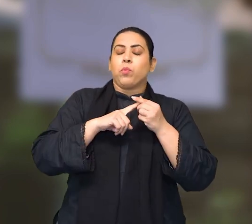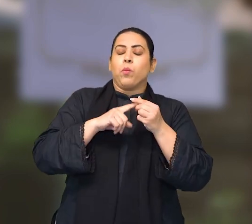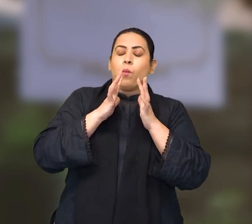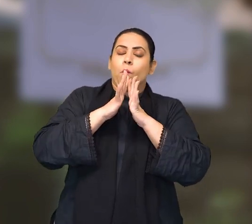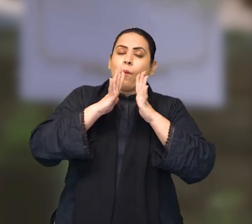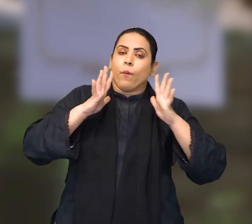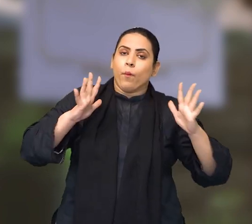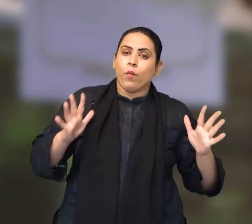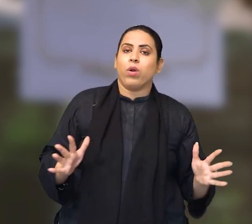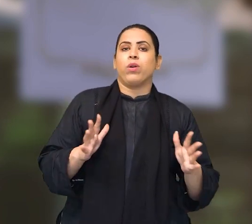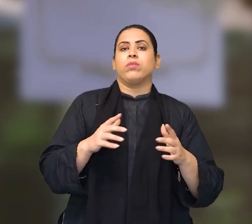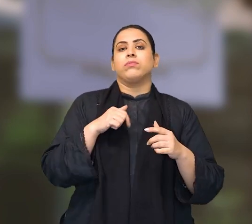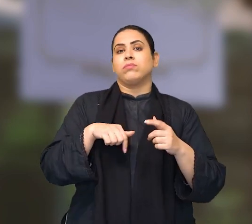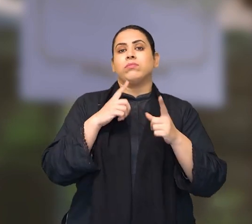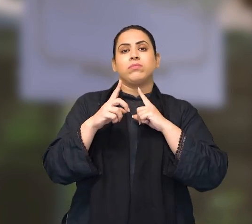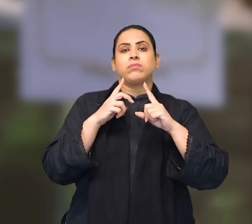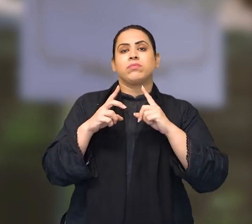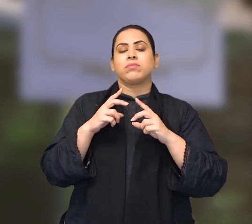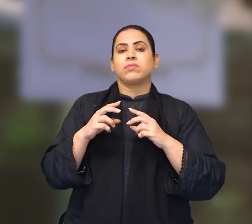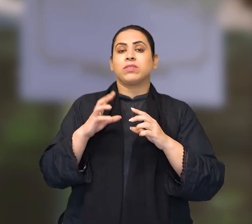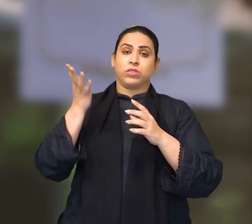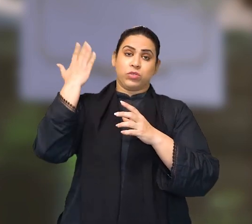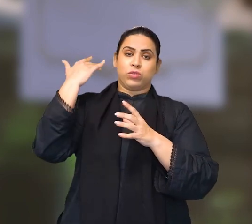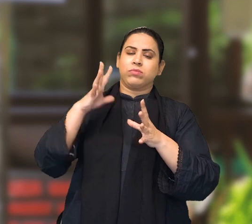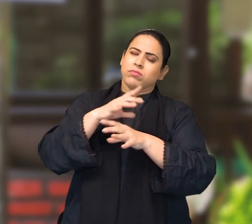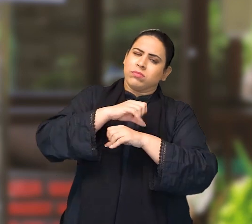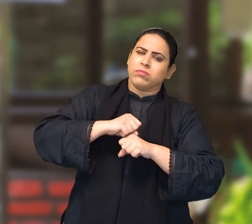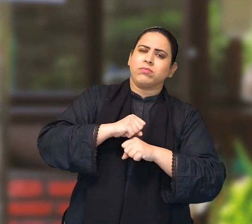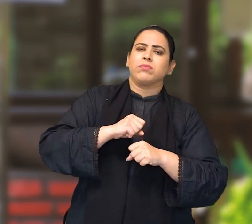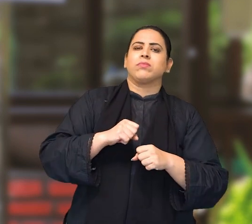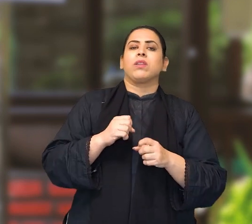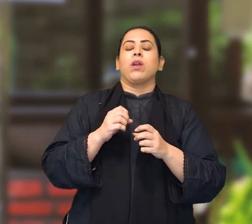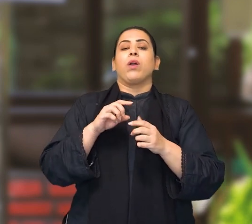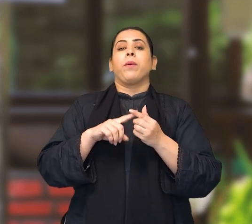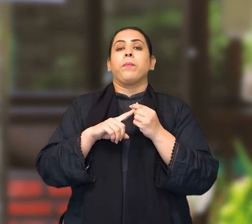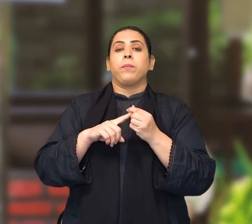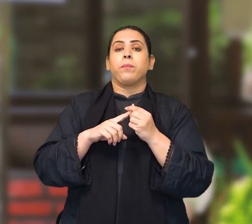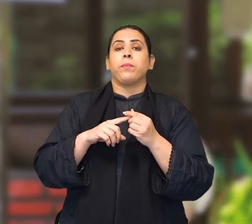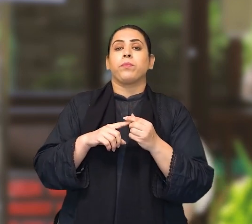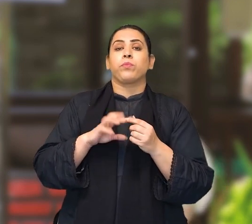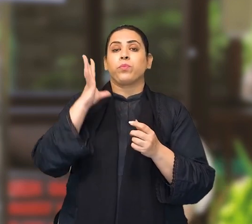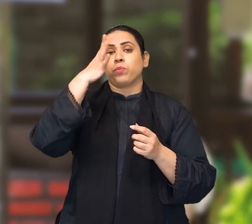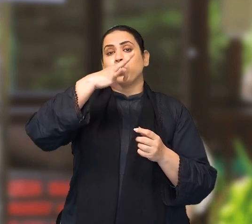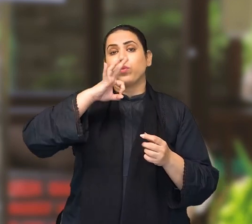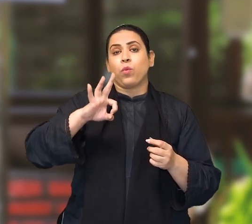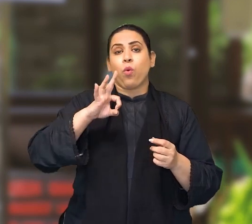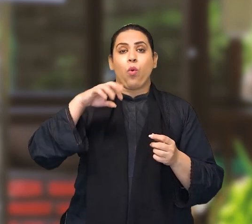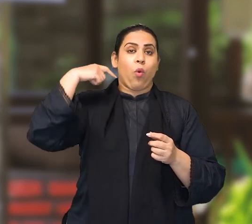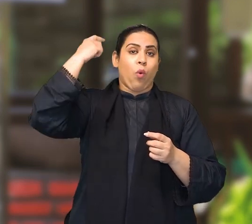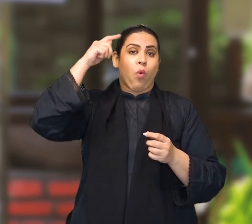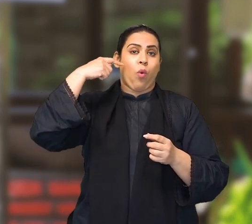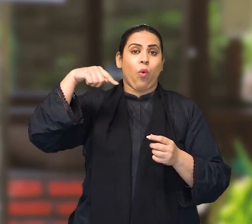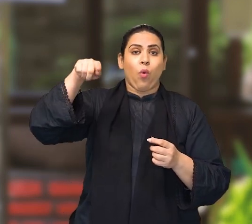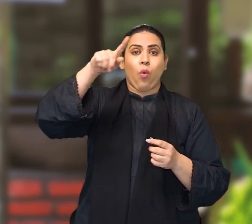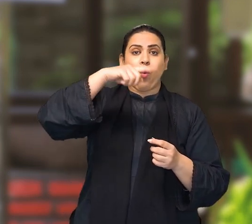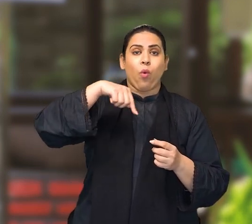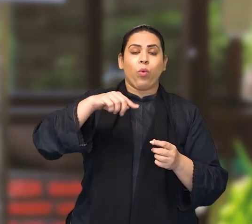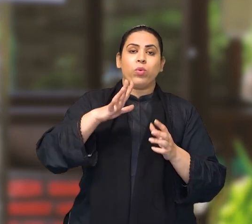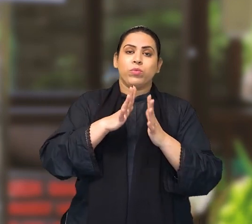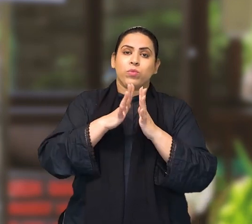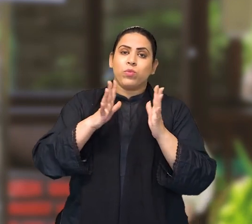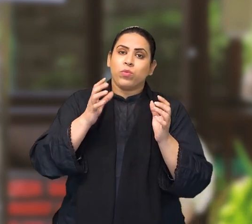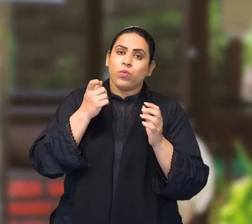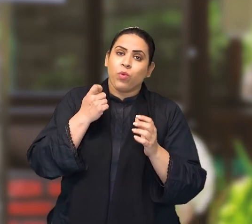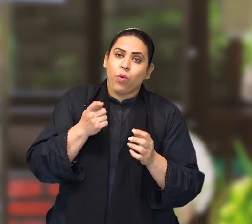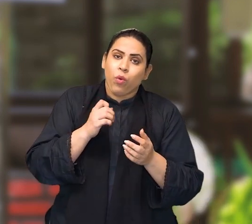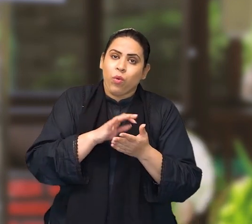आप मेरे से पूछो द मोस्ट ब्यूटीफुल इवेंट्स, इफ़ यू टॉकिंग अबाउट एक्सपीरियंस, द मोस्ट ब्यूटीफुल इवेंट्स दैट आई कवर्ड